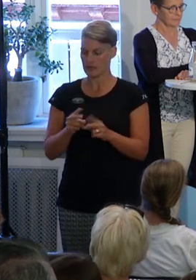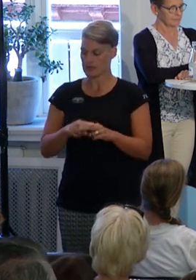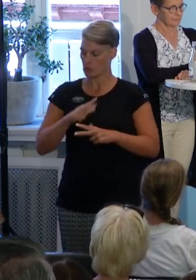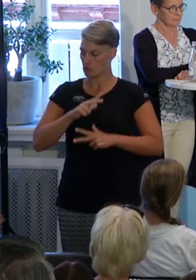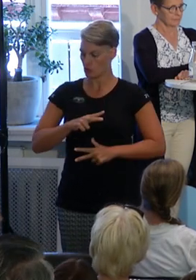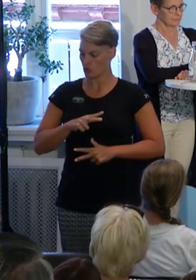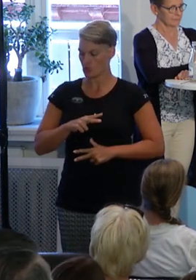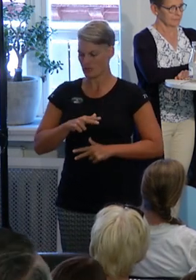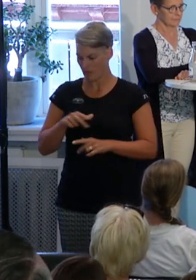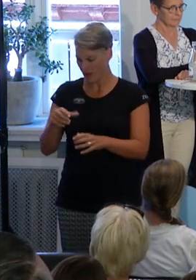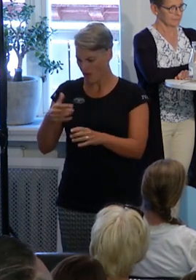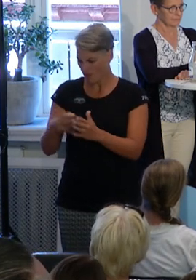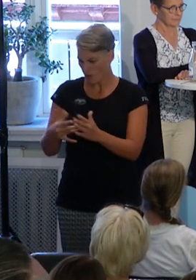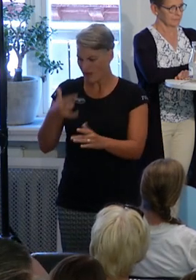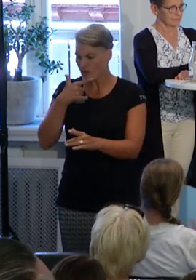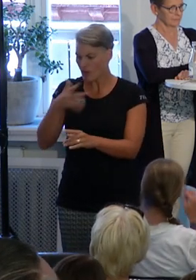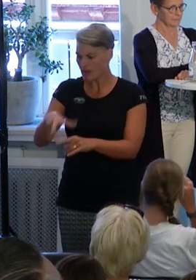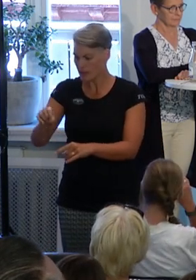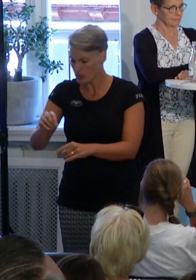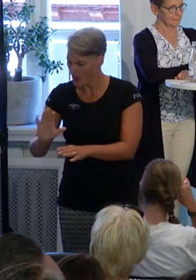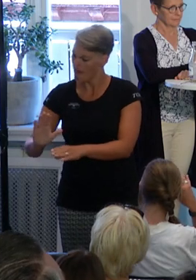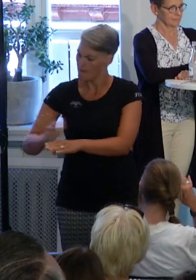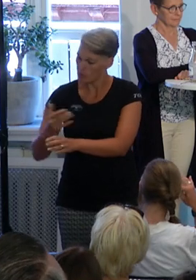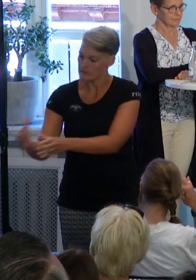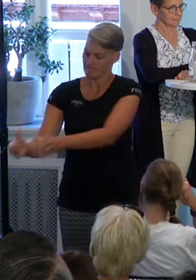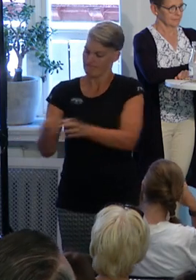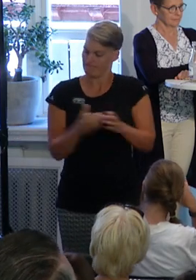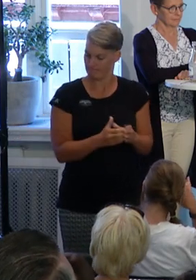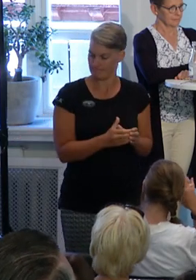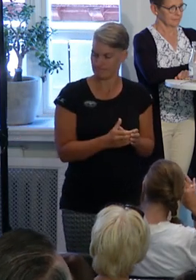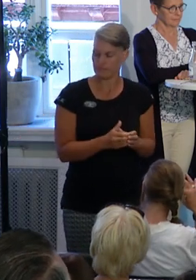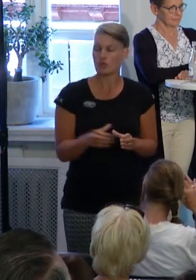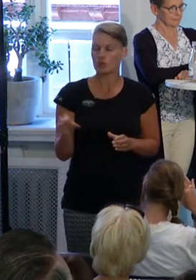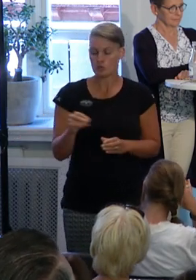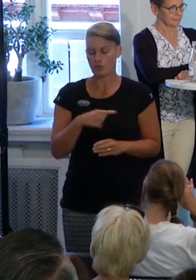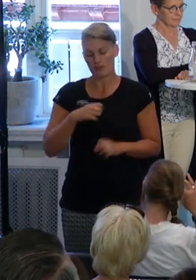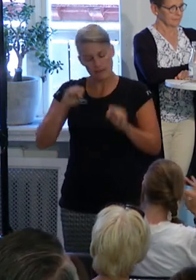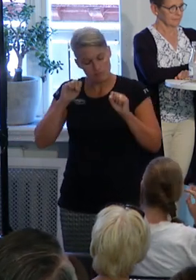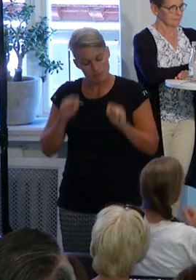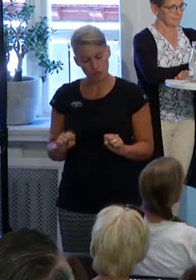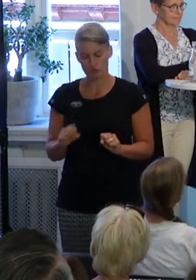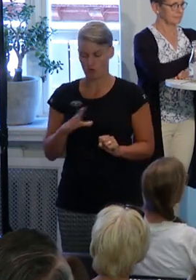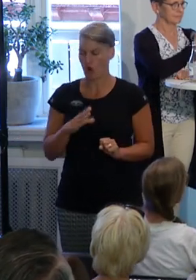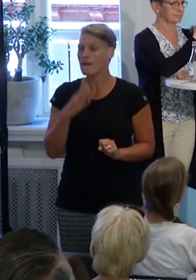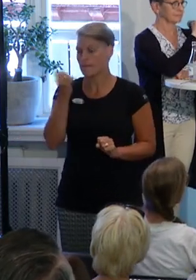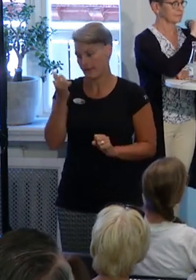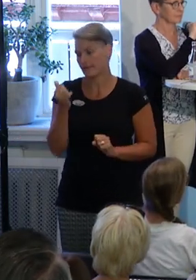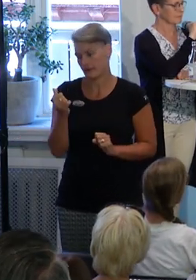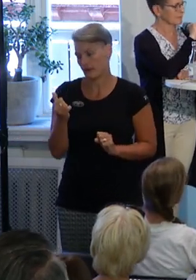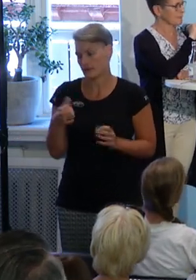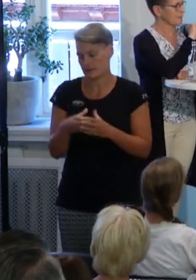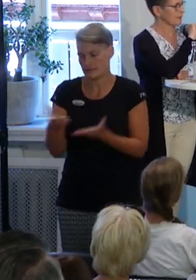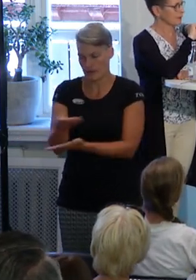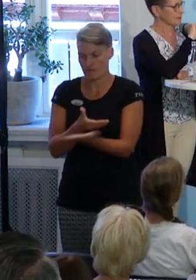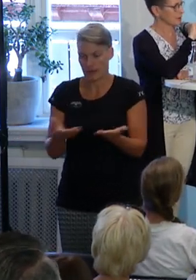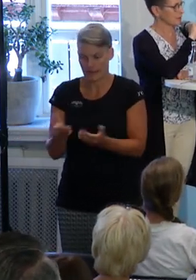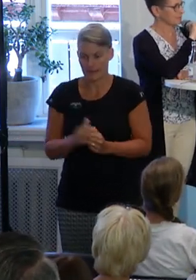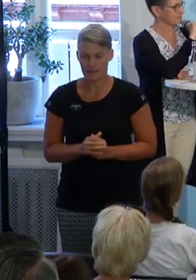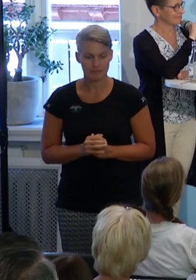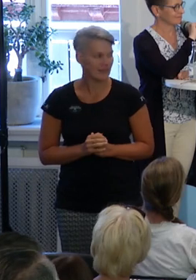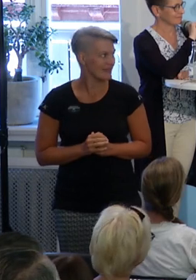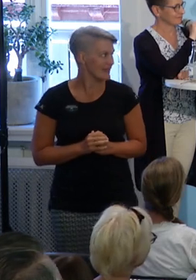kommer bort från en väldigt destruktiv miljö. Och då behöver vi ha växelverkan med bland annat... Tack Katrin, tack. Det är utmärkt